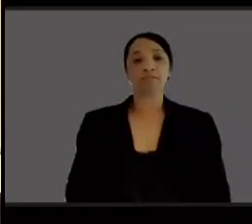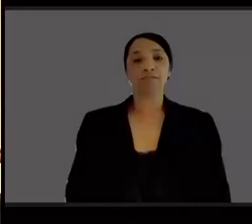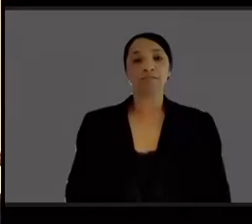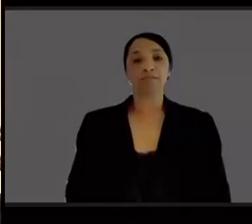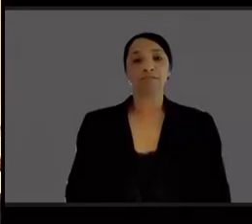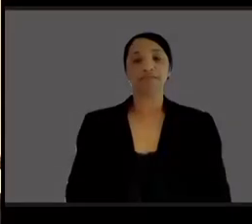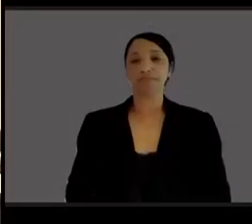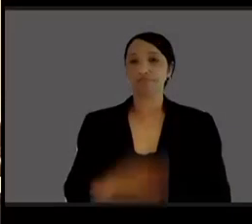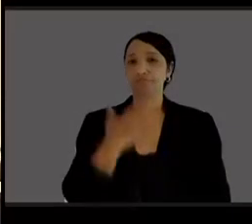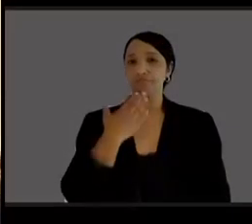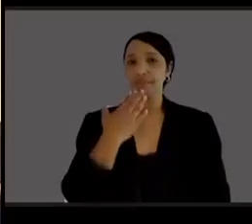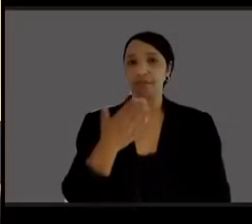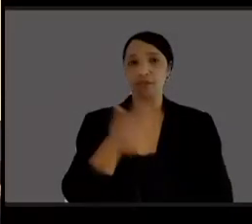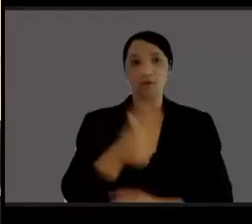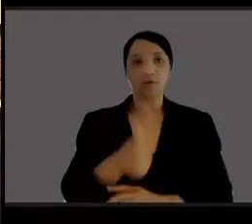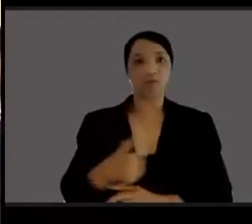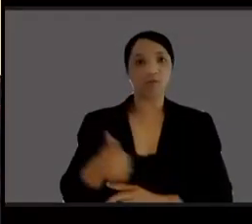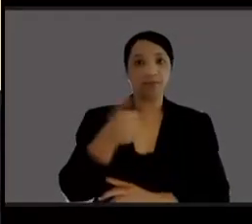Merci beaucoup, Excellence.